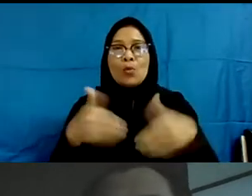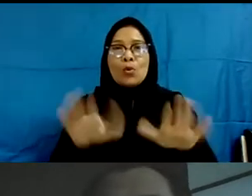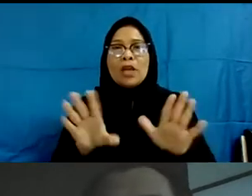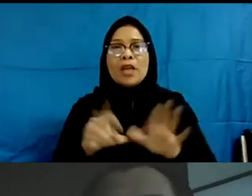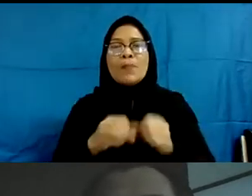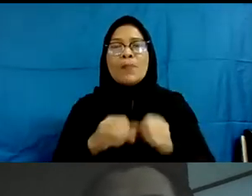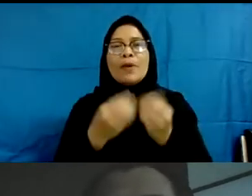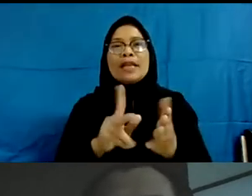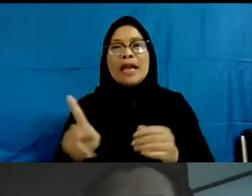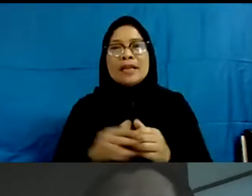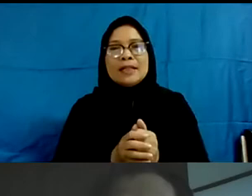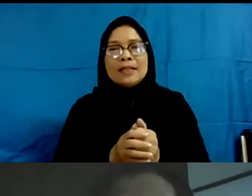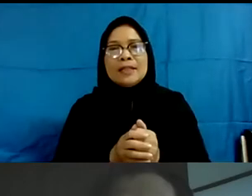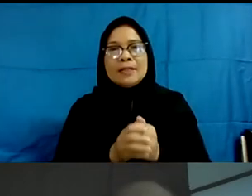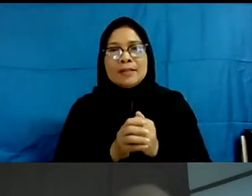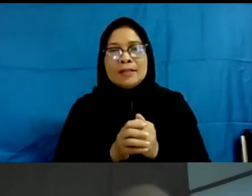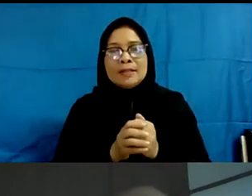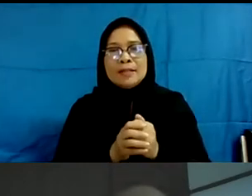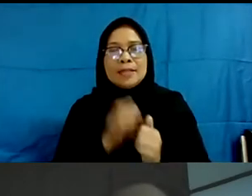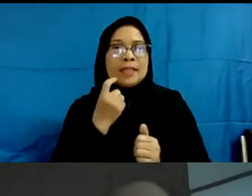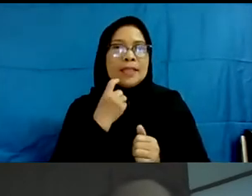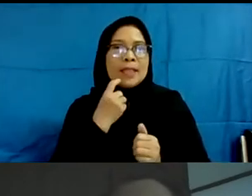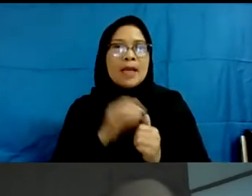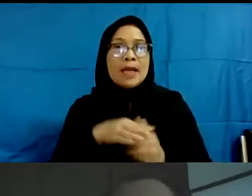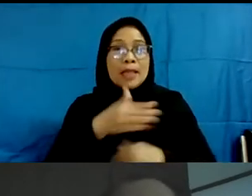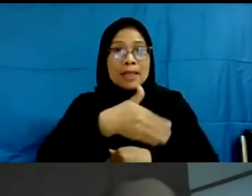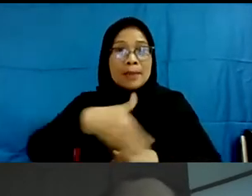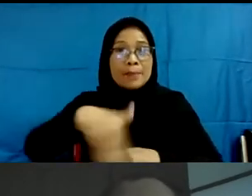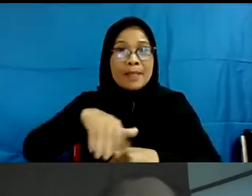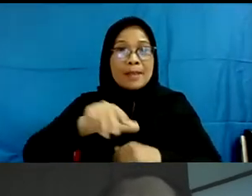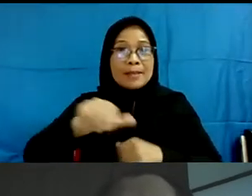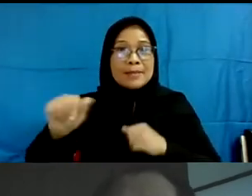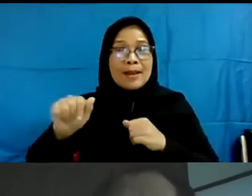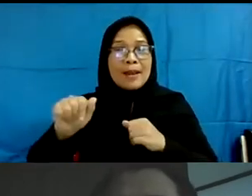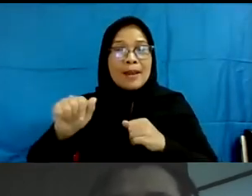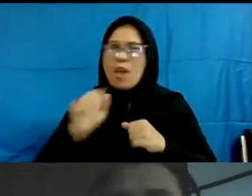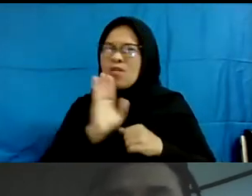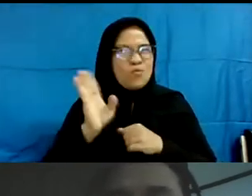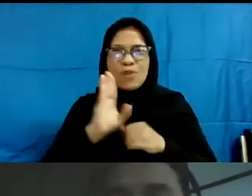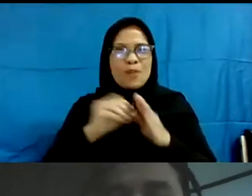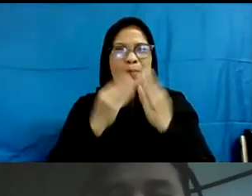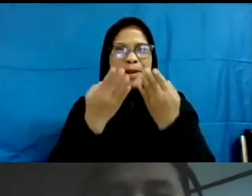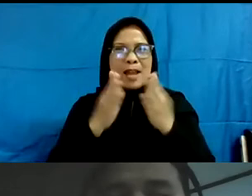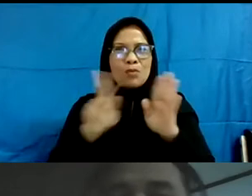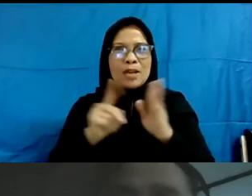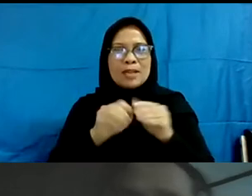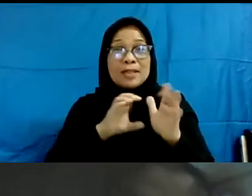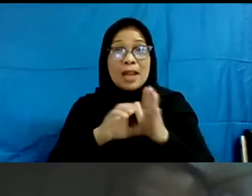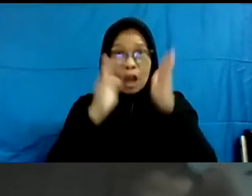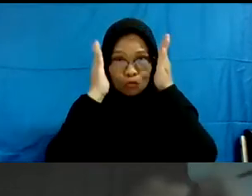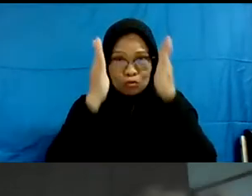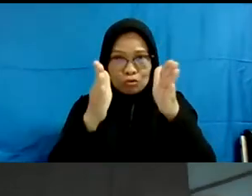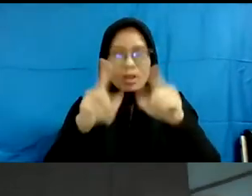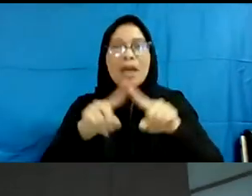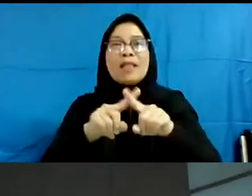closing statement sedikit saja. Keterbatasan bukan memperlakukan secara khusus, tapi